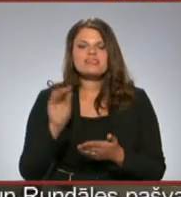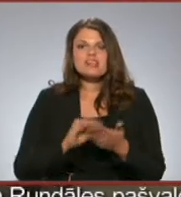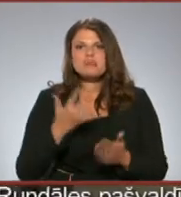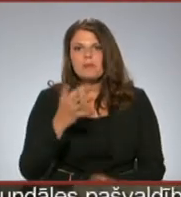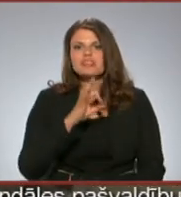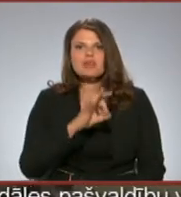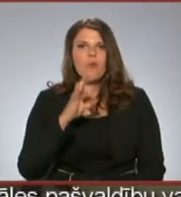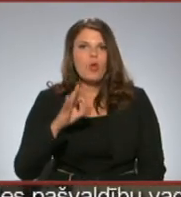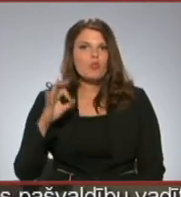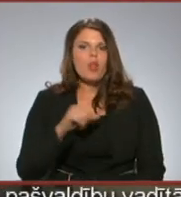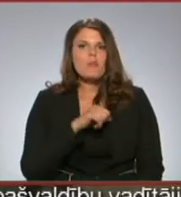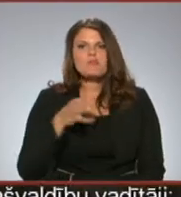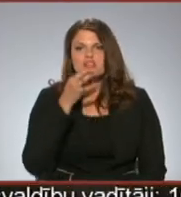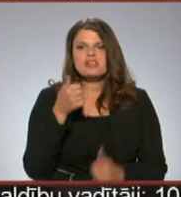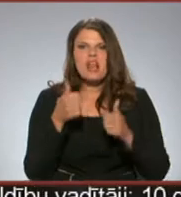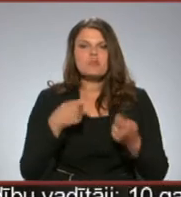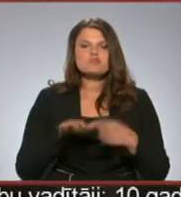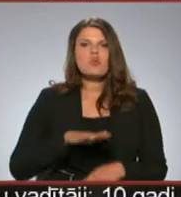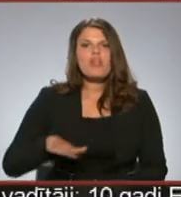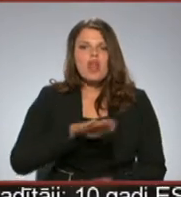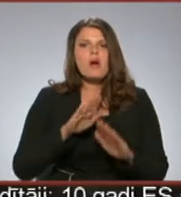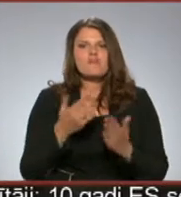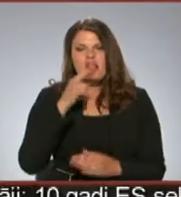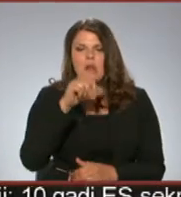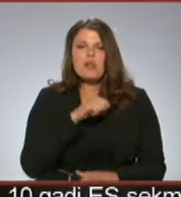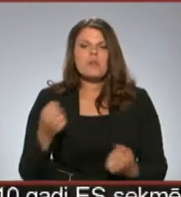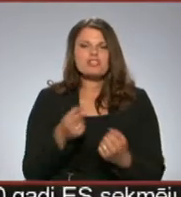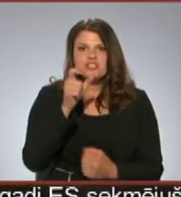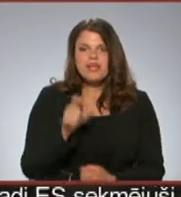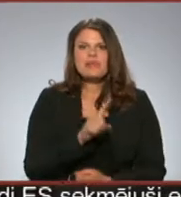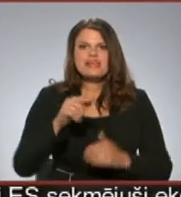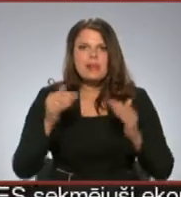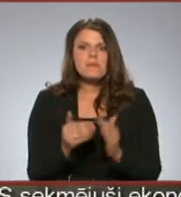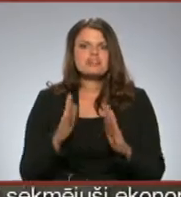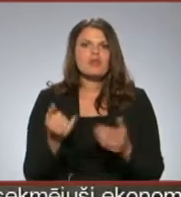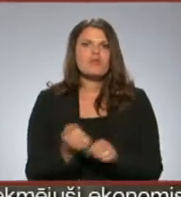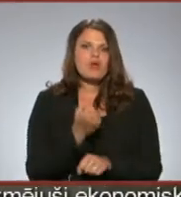kā paši saka, labs rotaļu laukums vai lepni pašdarbnieki ir mazs, bet tomēr